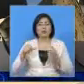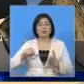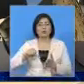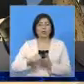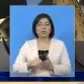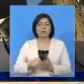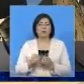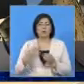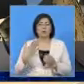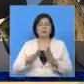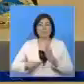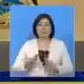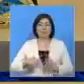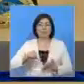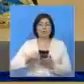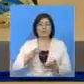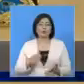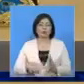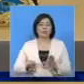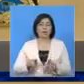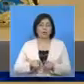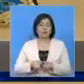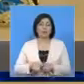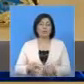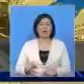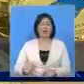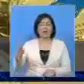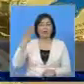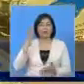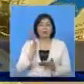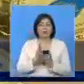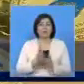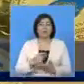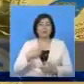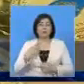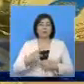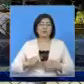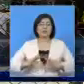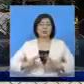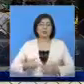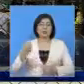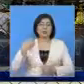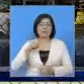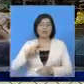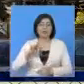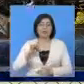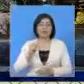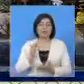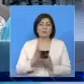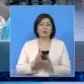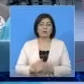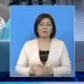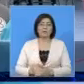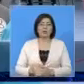салмақ дәрежесі бойынша сынға түсті. Олардың қатарында спорт шеберлері бар. Көш басында әлем чемпионы Мирас Ұлықпанов бастап тұр. Енді